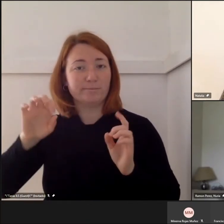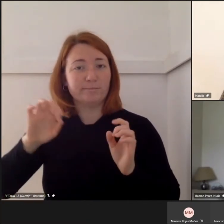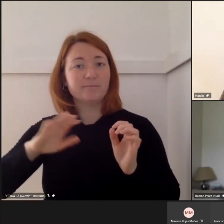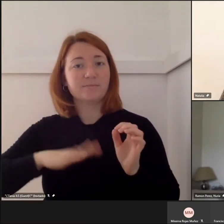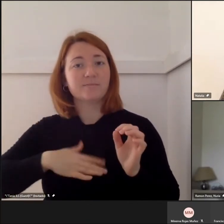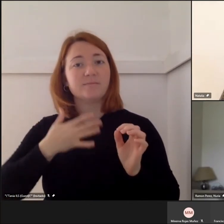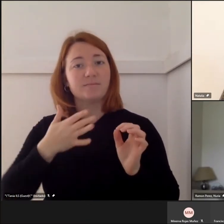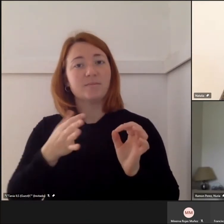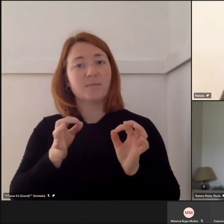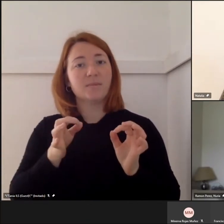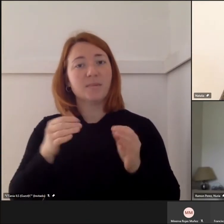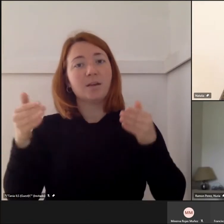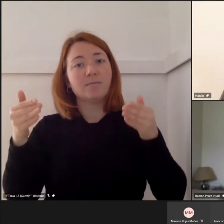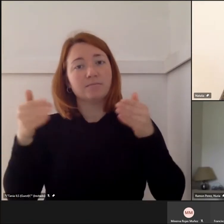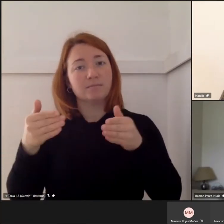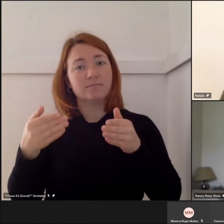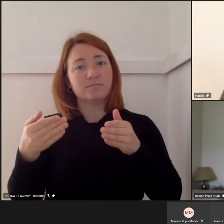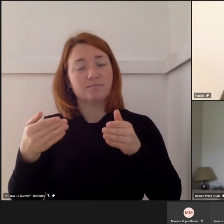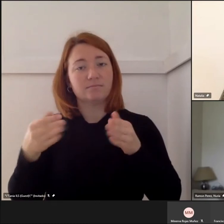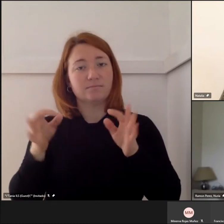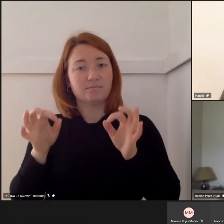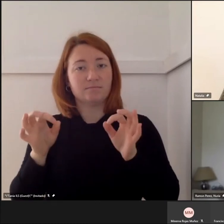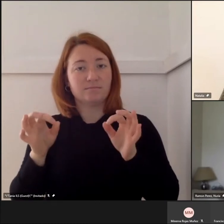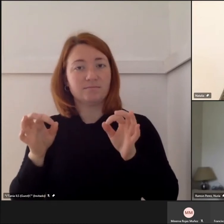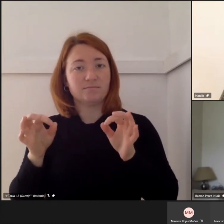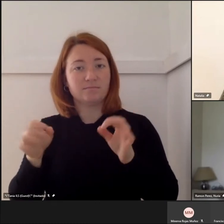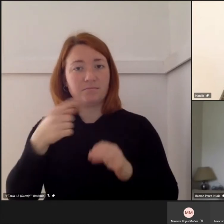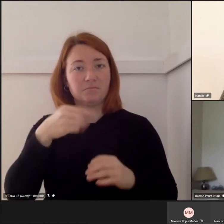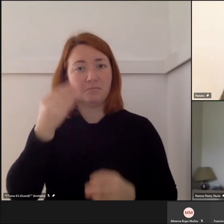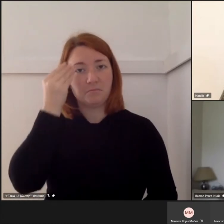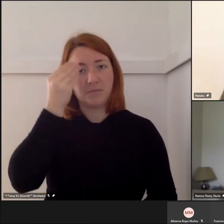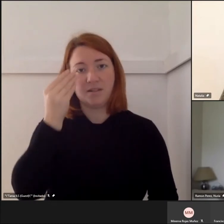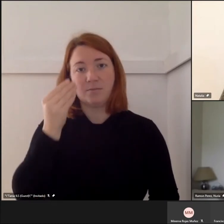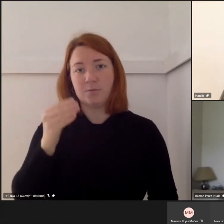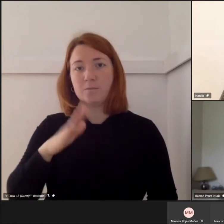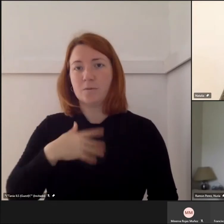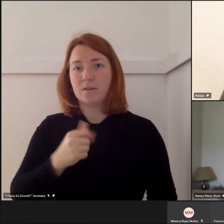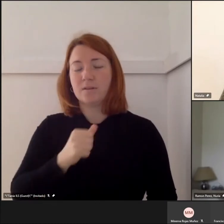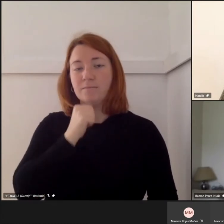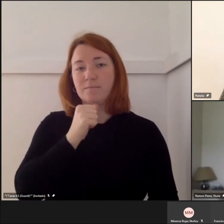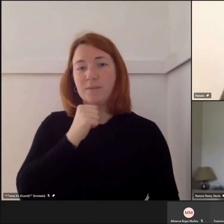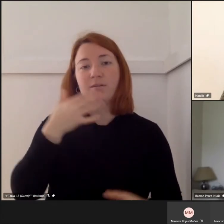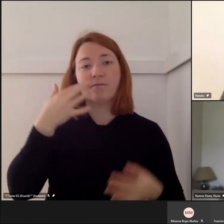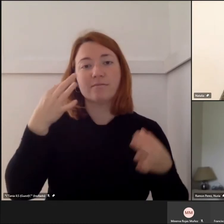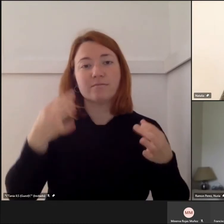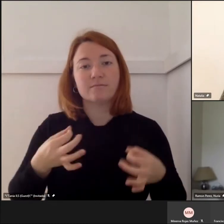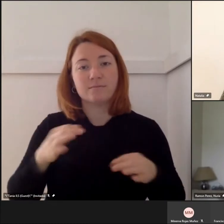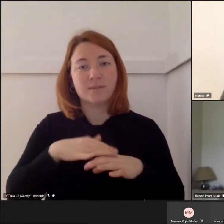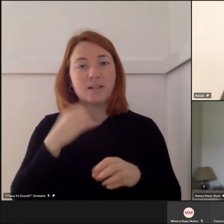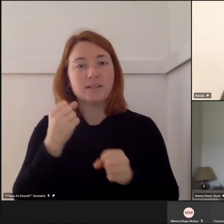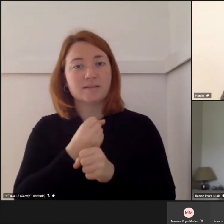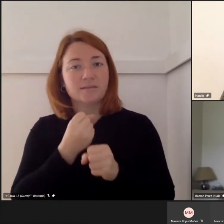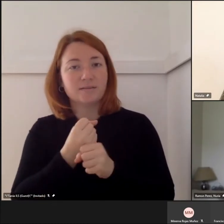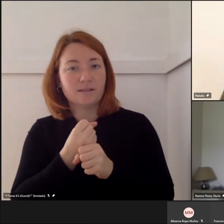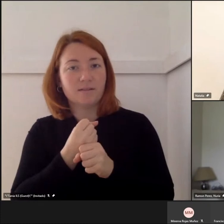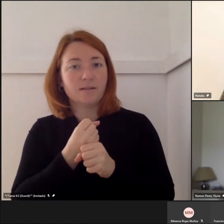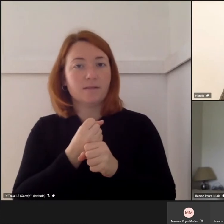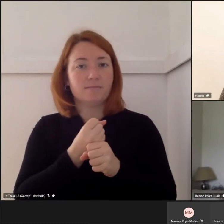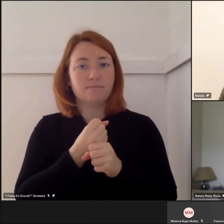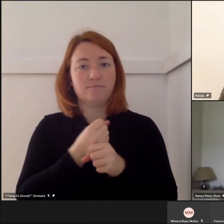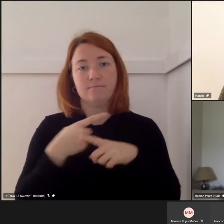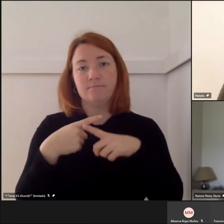una centralitat molt més gran de la que pensem al poder treballar aquest àmbit del repartiment, sí, i del temps